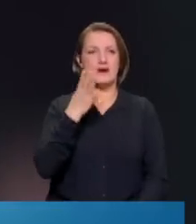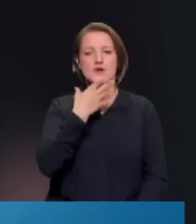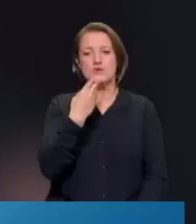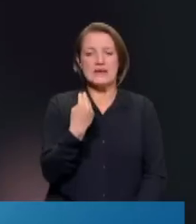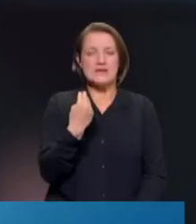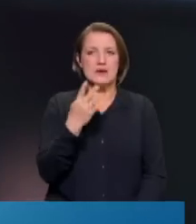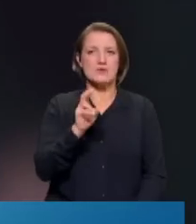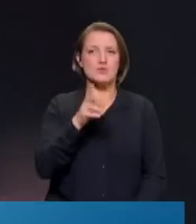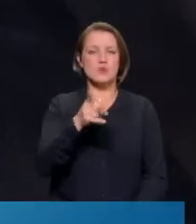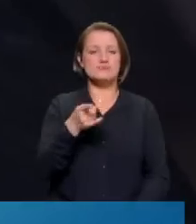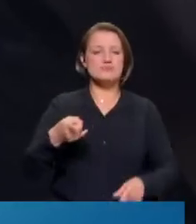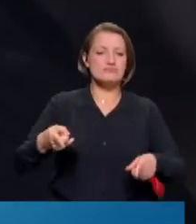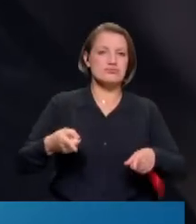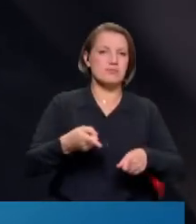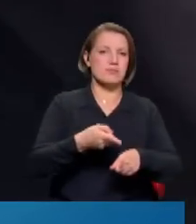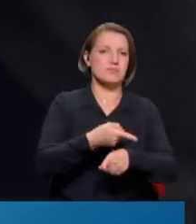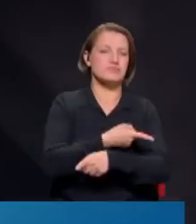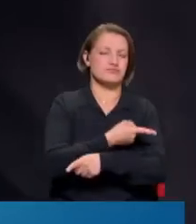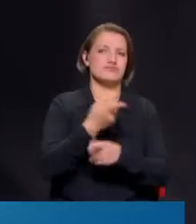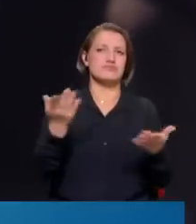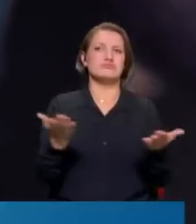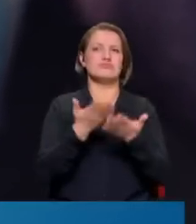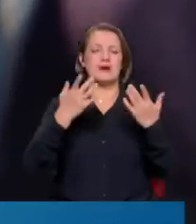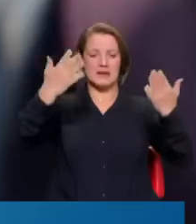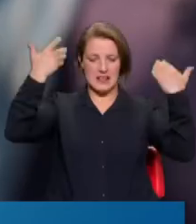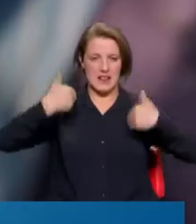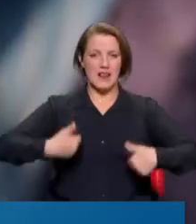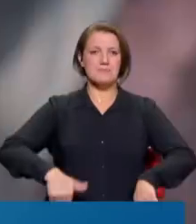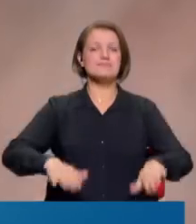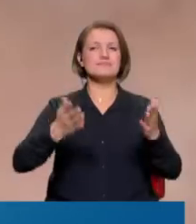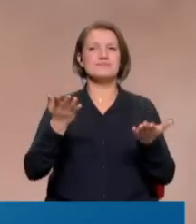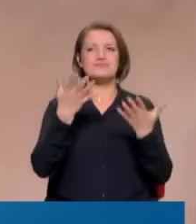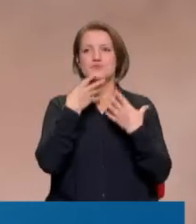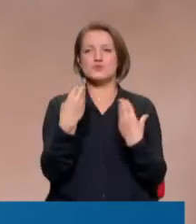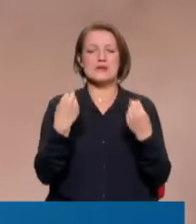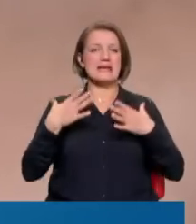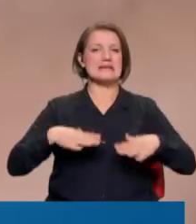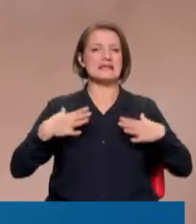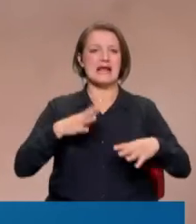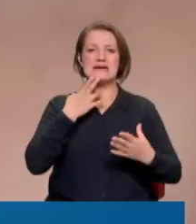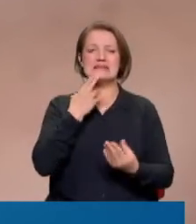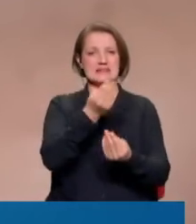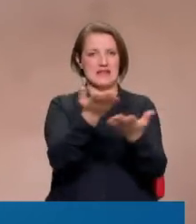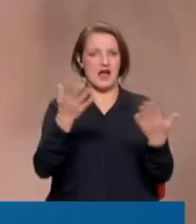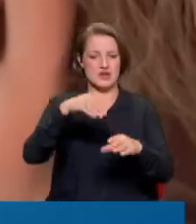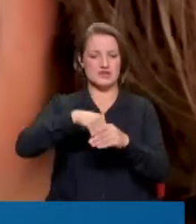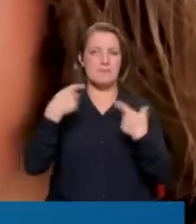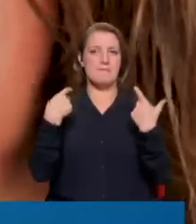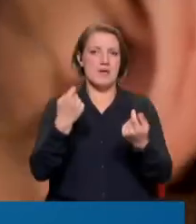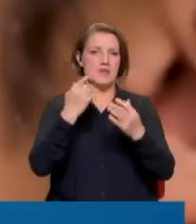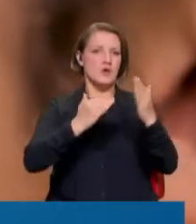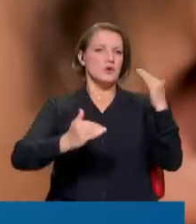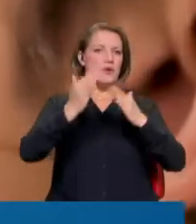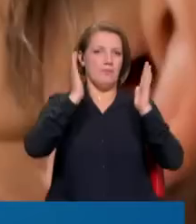güzelleşmek olunca alternatifler seçenekler sınırsız ama tepeden tırnağa baştan aşağı güzelleşmek isteyen kadınlar için maliyet